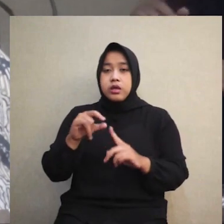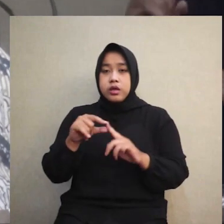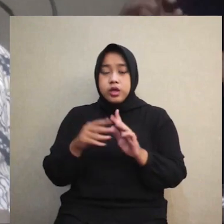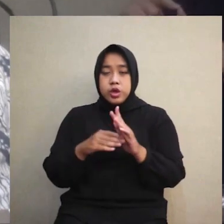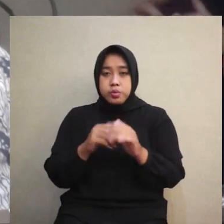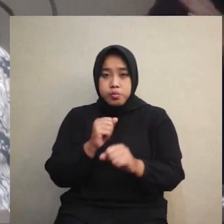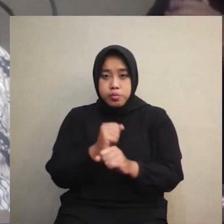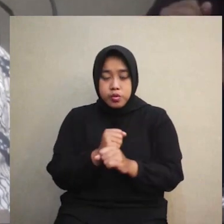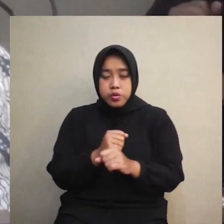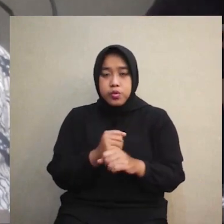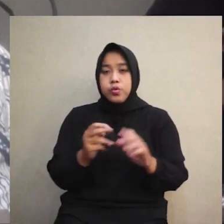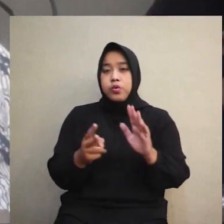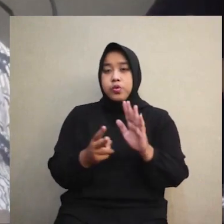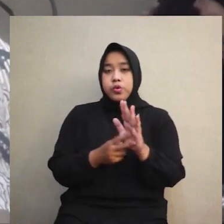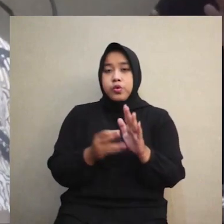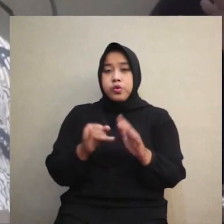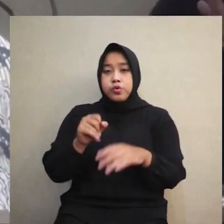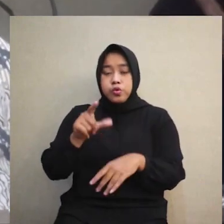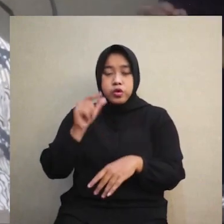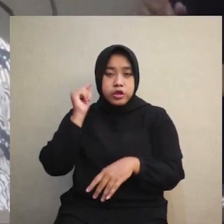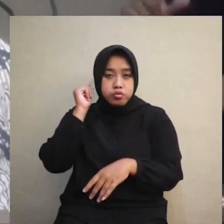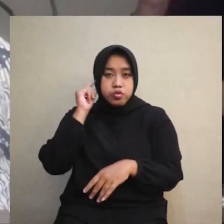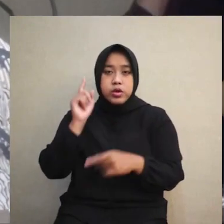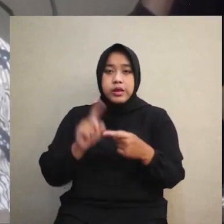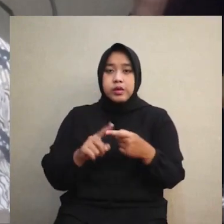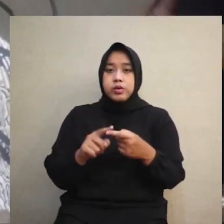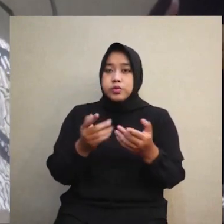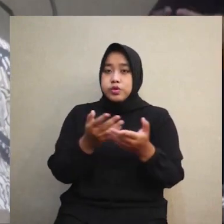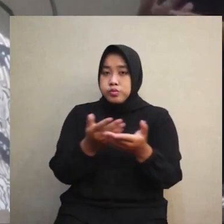Nurul dan teman-teman gitu tapi